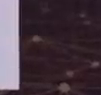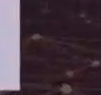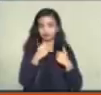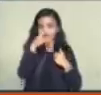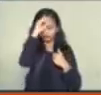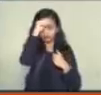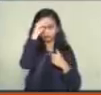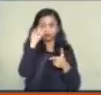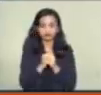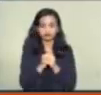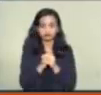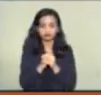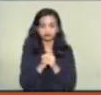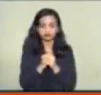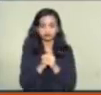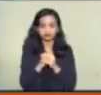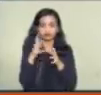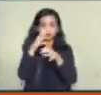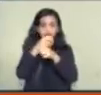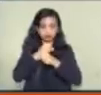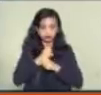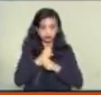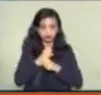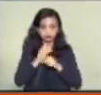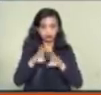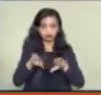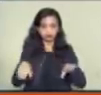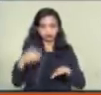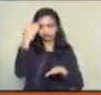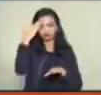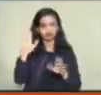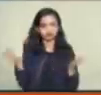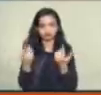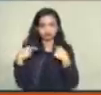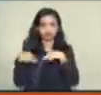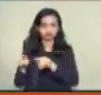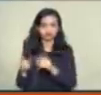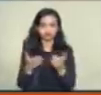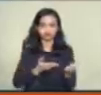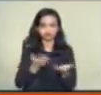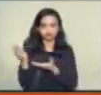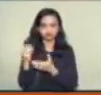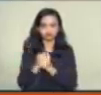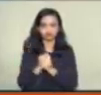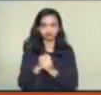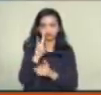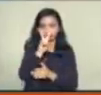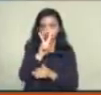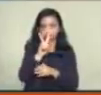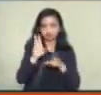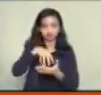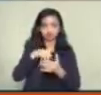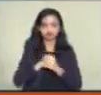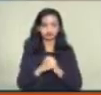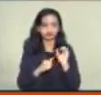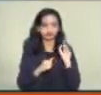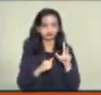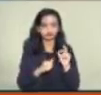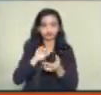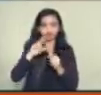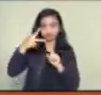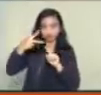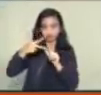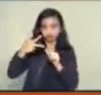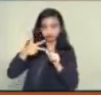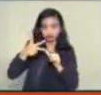Tapos ngayon, yung bata. Kinuha niya po niya. Di namin po alam, sir, kung saan niya dinala. Yung anak? Opo, yung dalawang anak niya nag-aaral. Yung pong